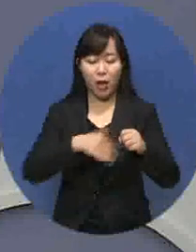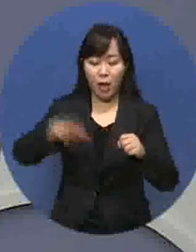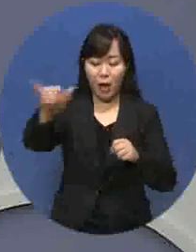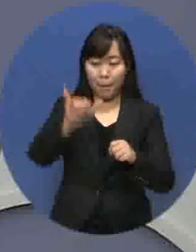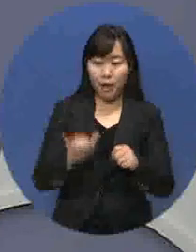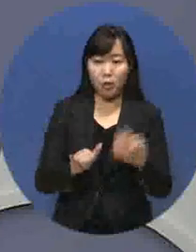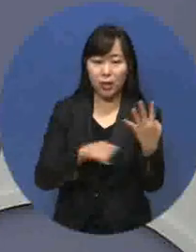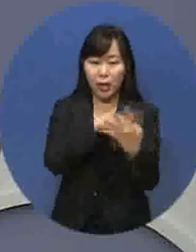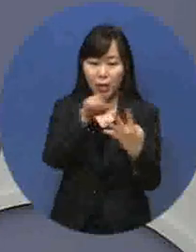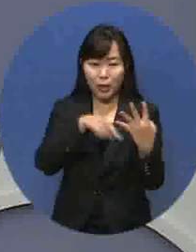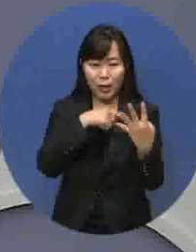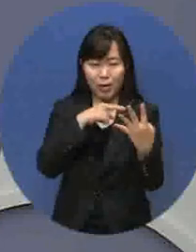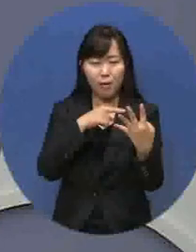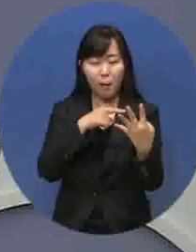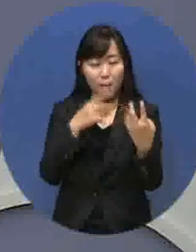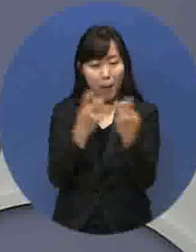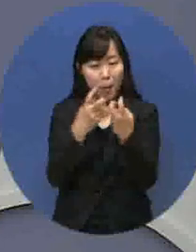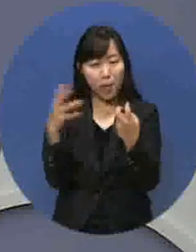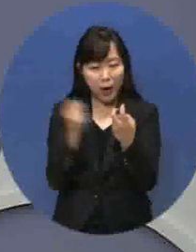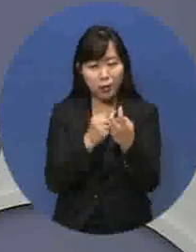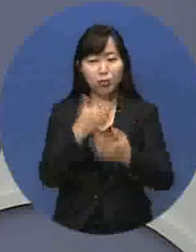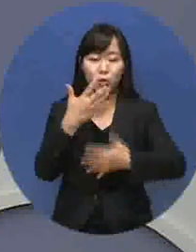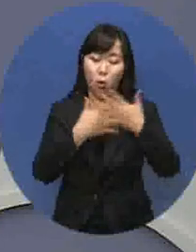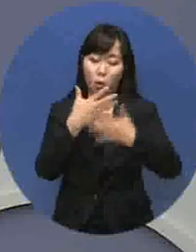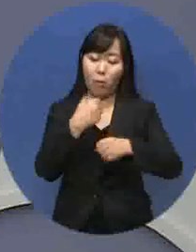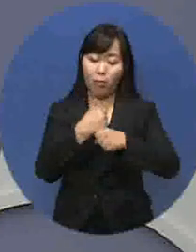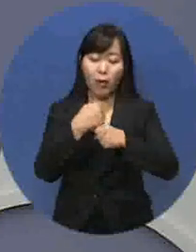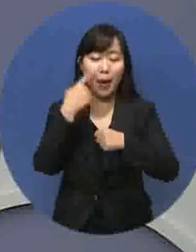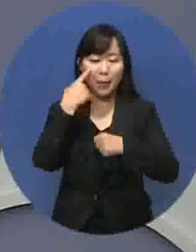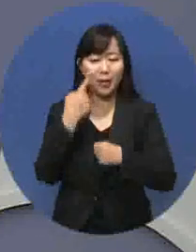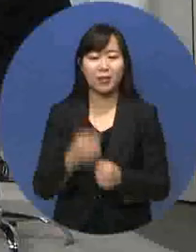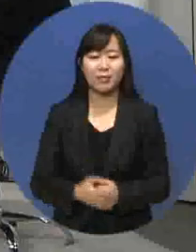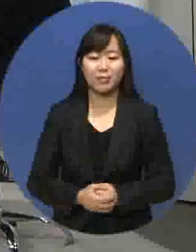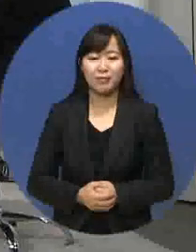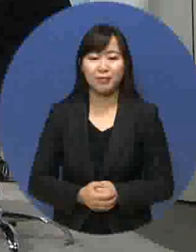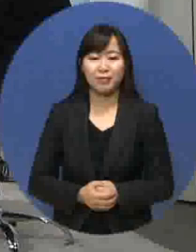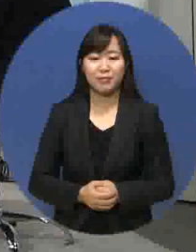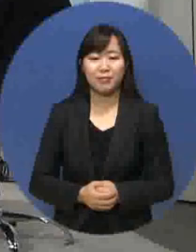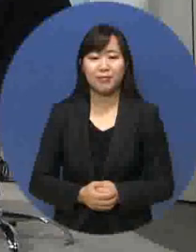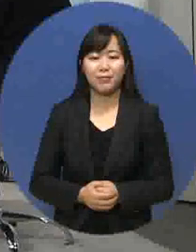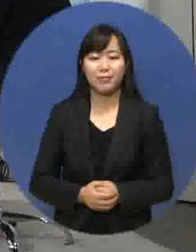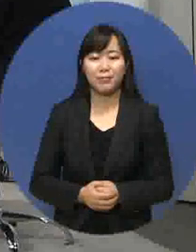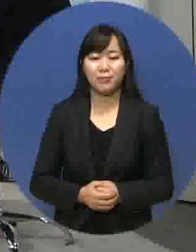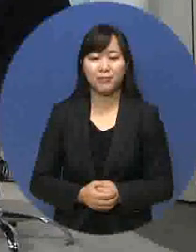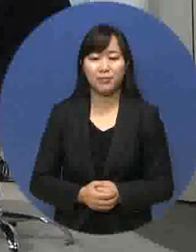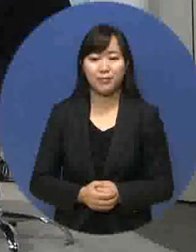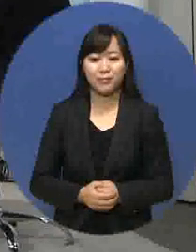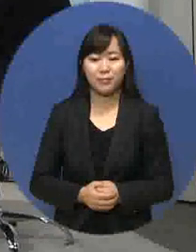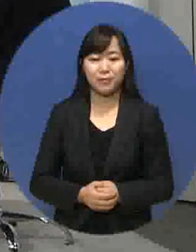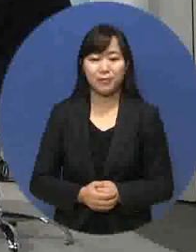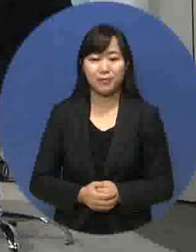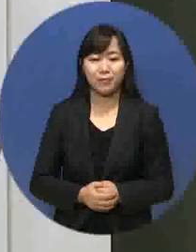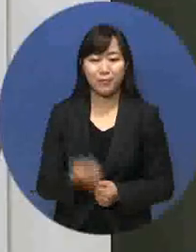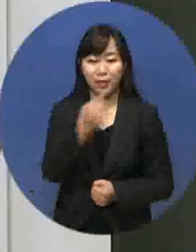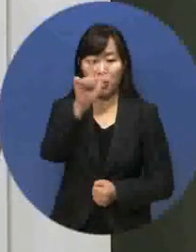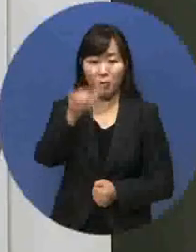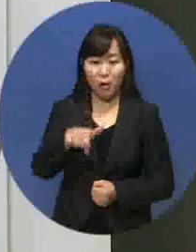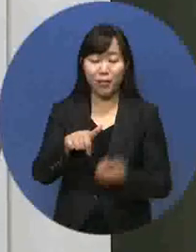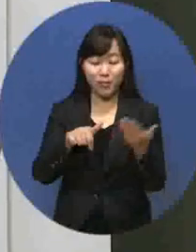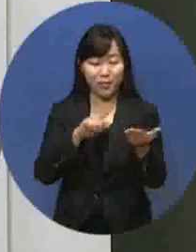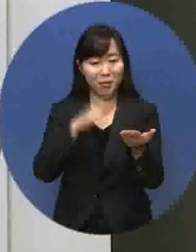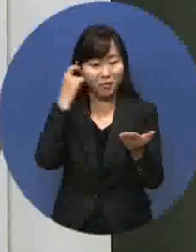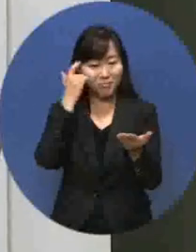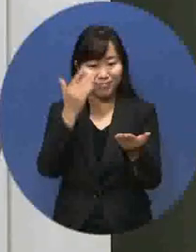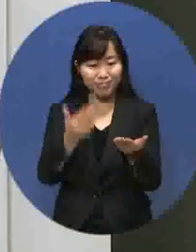길에 대해서 영화로 한번 시뮬레이션을 해봤다 이렇게 말씀드릴 수 있을 것 같습니다. 네. 우리 곽도원 배우에게 이제